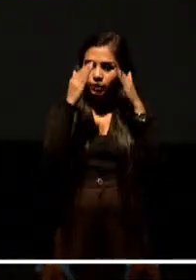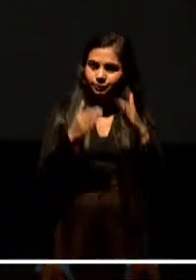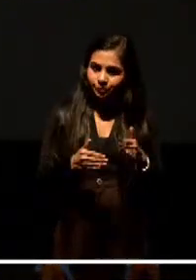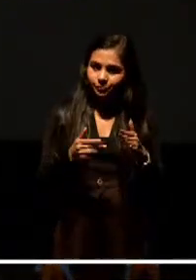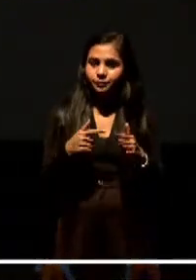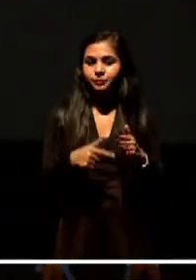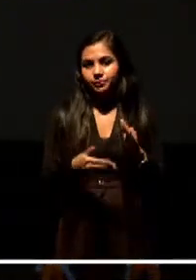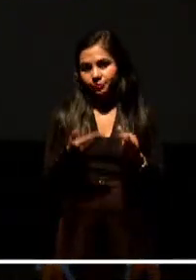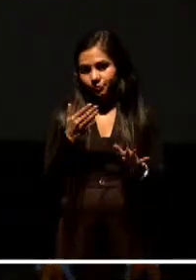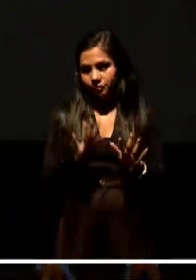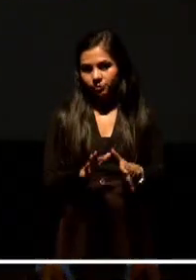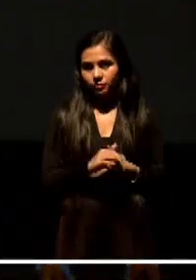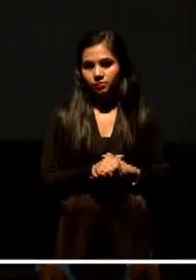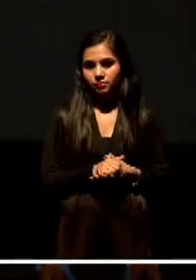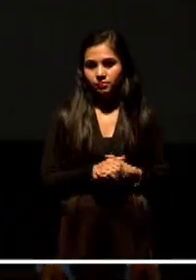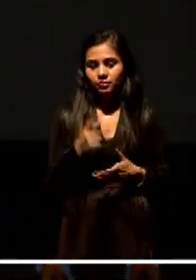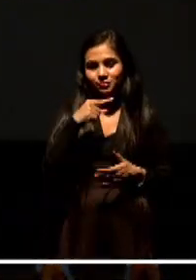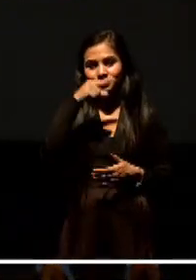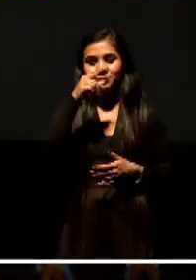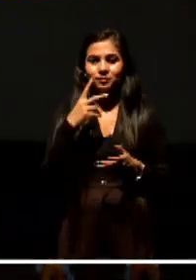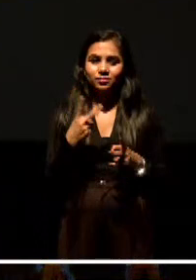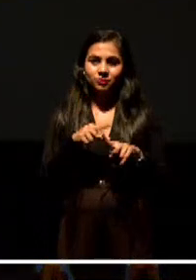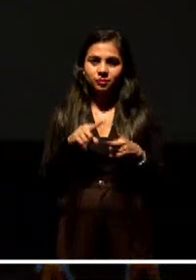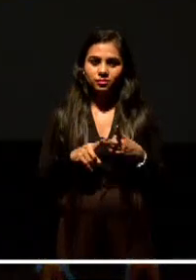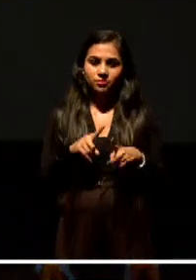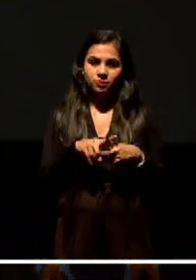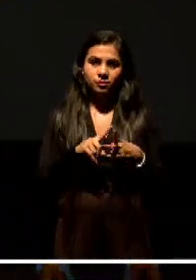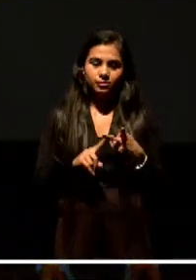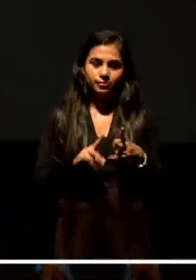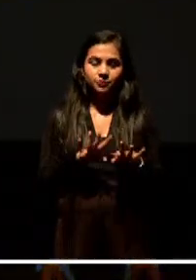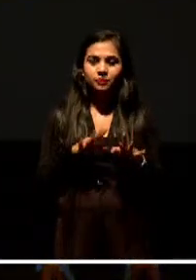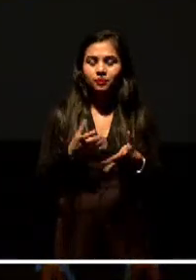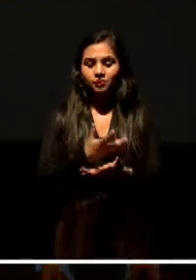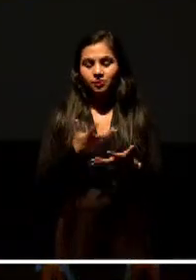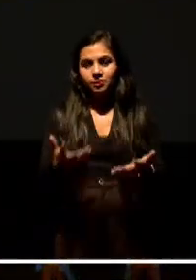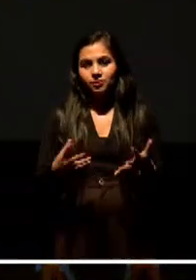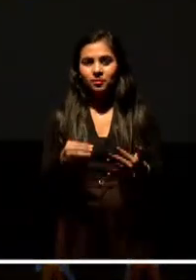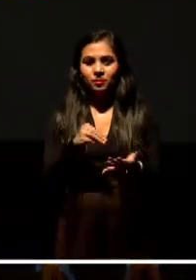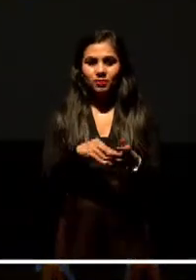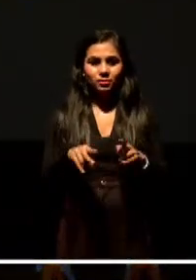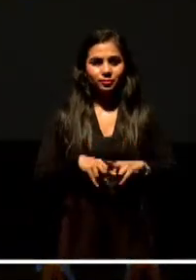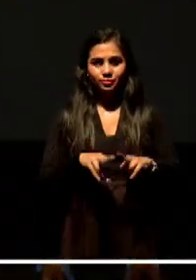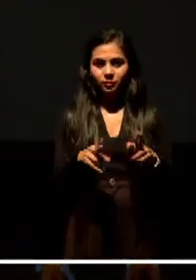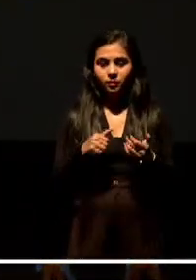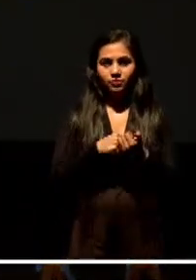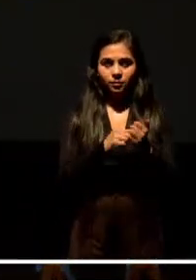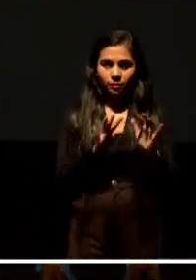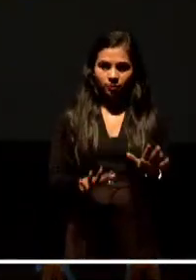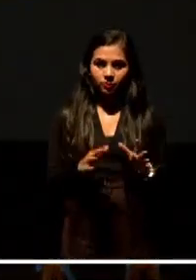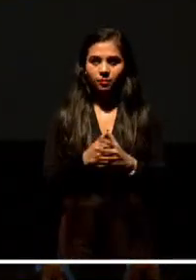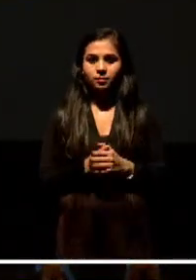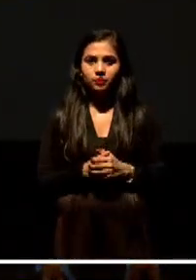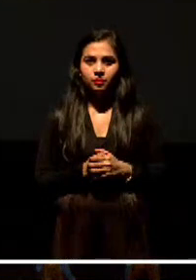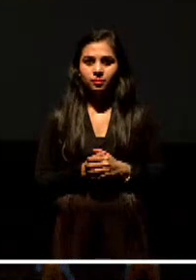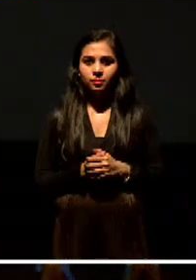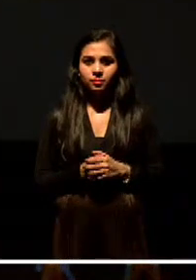बहुत मुश्किल होगा। और मुझे गर्व होता है कि दोनों प्रोडक्ट जितने स्टैट्यूटरी कंप्लायंसेस हैं, जितने उनको सपोर्ट मिलता है अंडर स्टार्टअप,